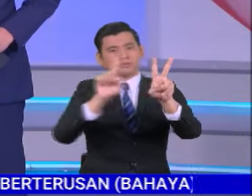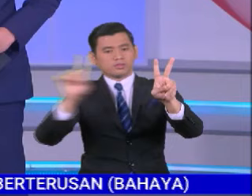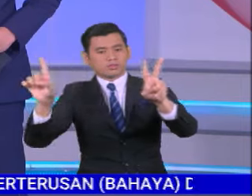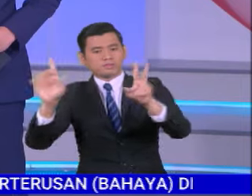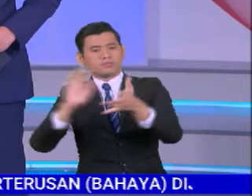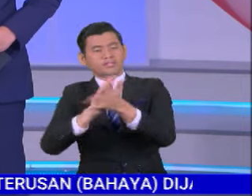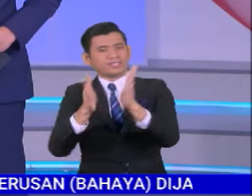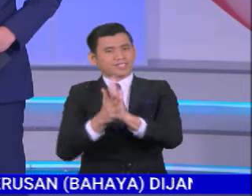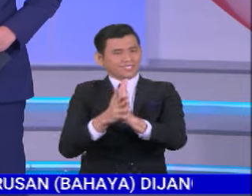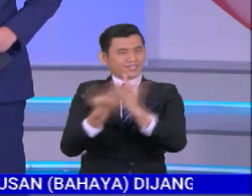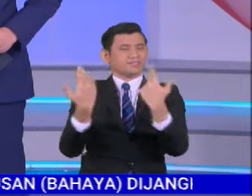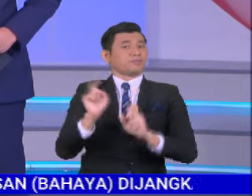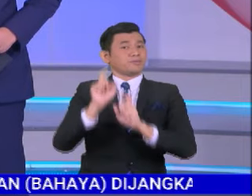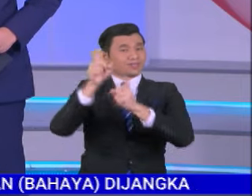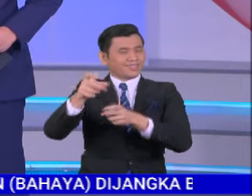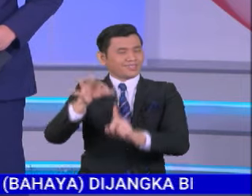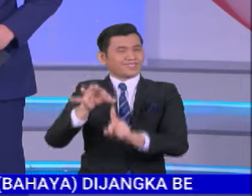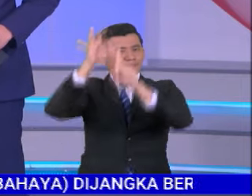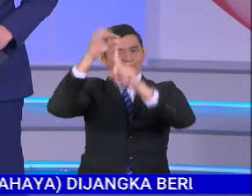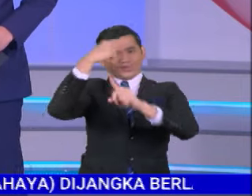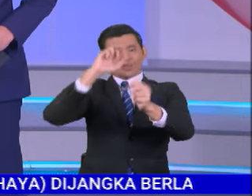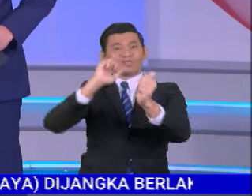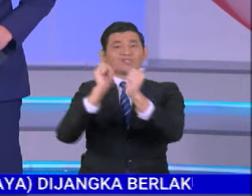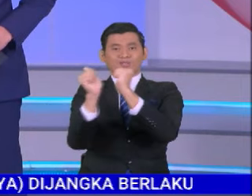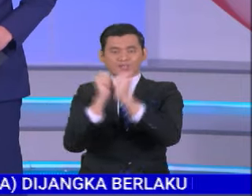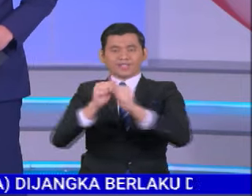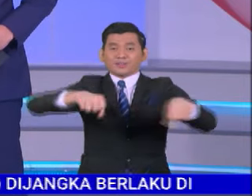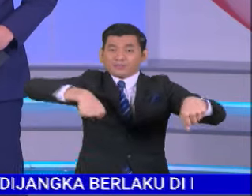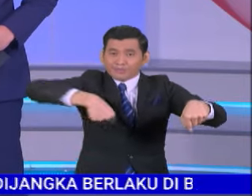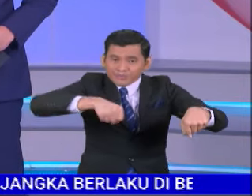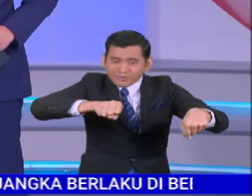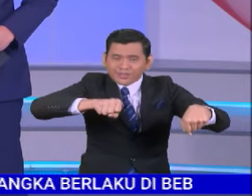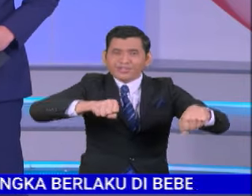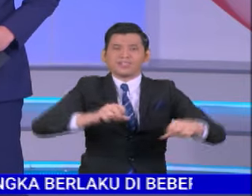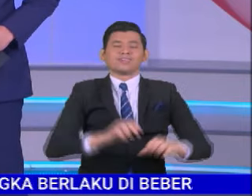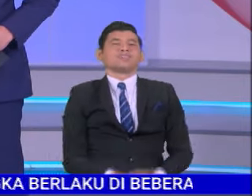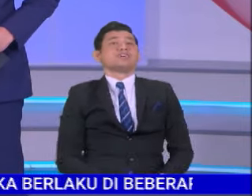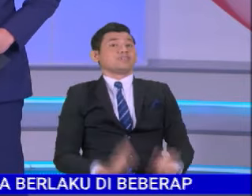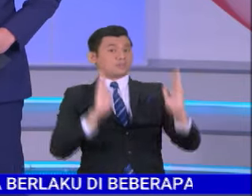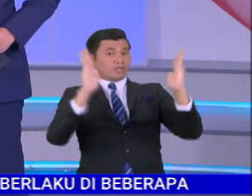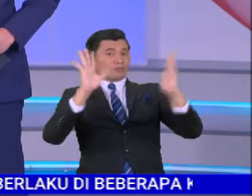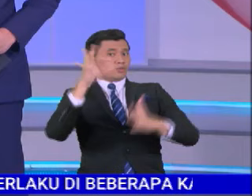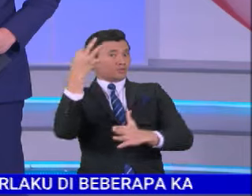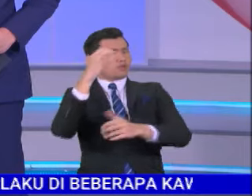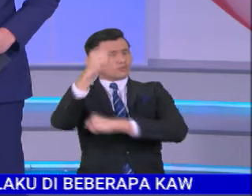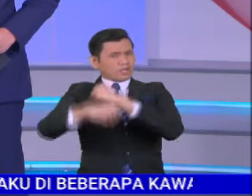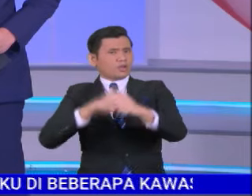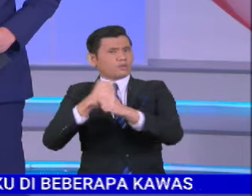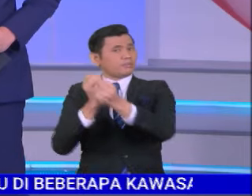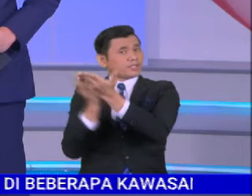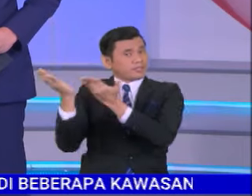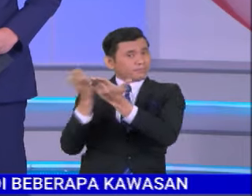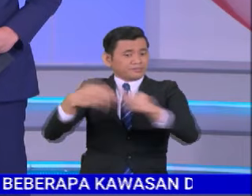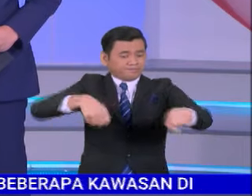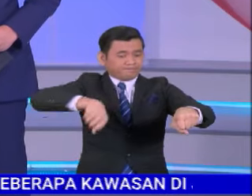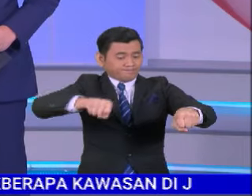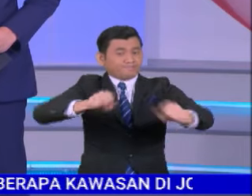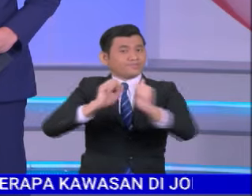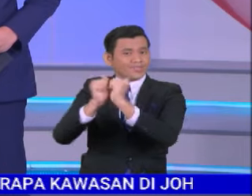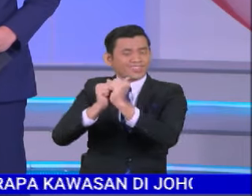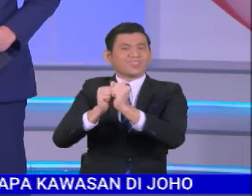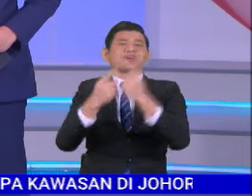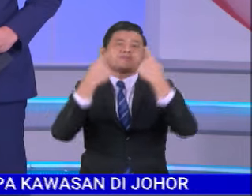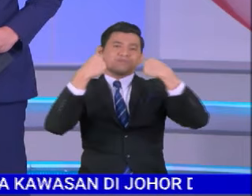pengintrofek istimewa suka pemotoran negara ini karena buat pertama kali dalam tempo 19 tahun suka pemotoran